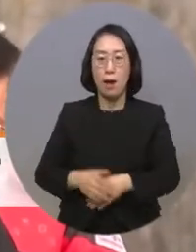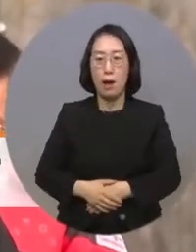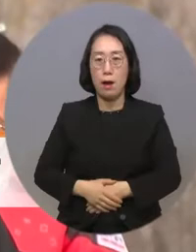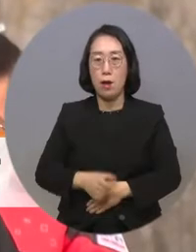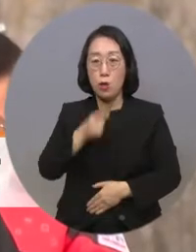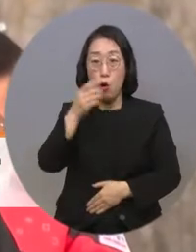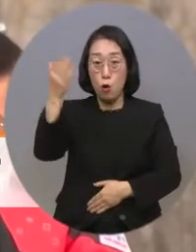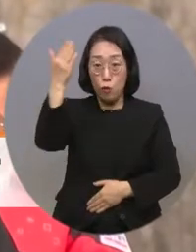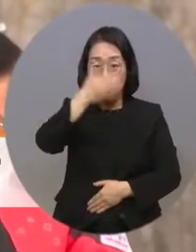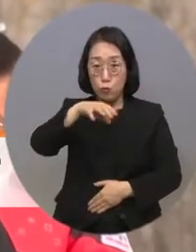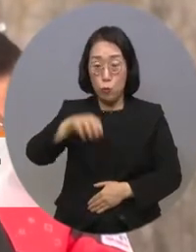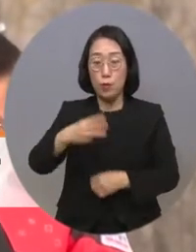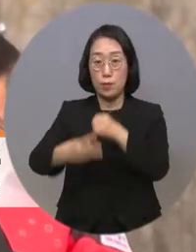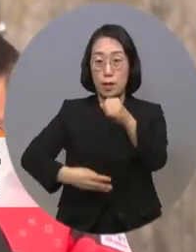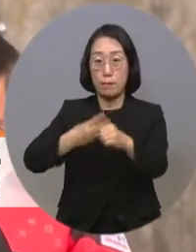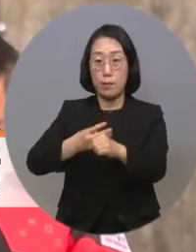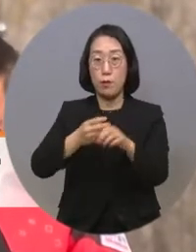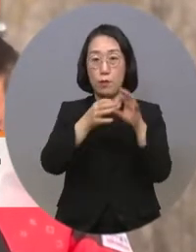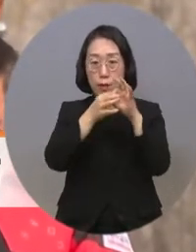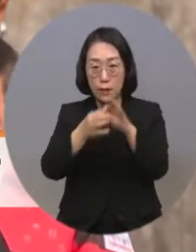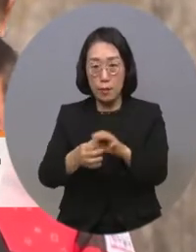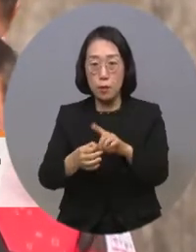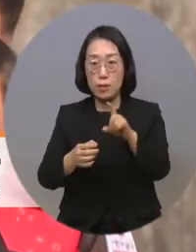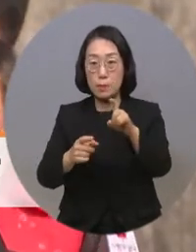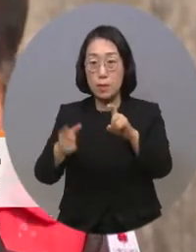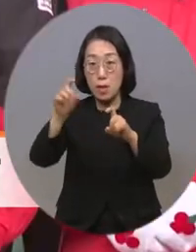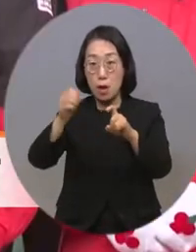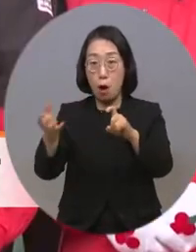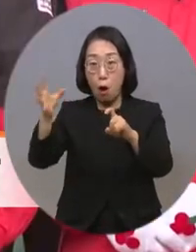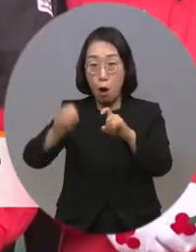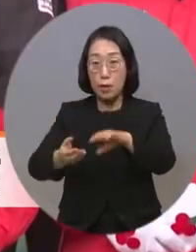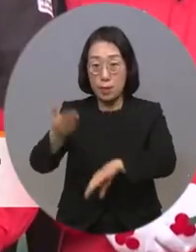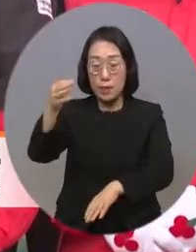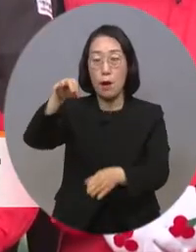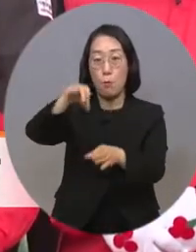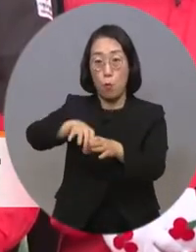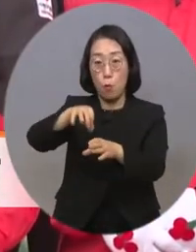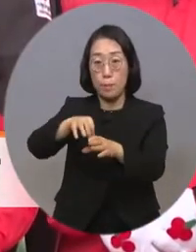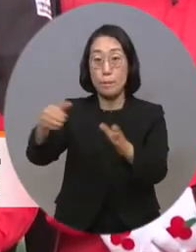이로써 여수시는 3년 연속 11억 원 이상을 모금했으며